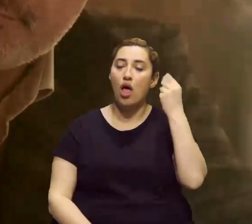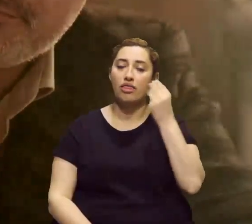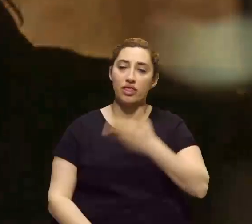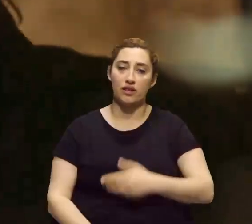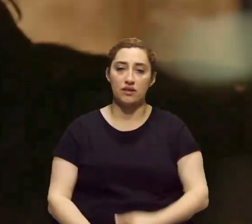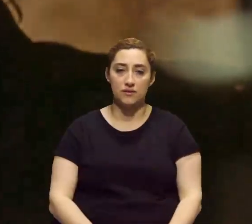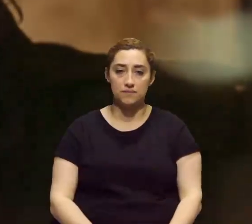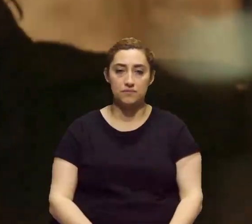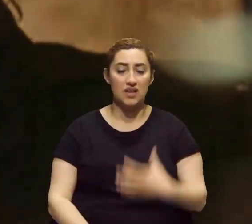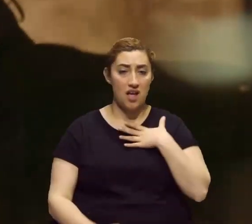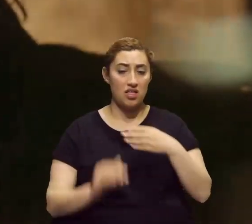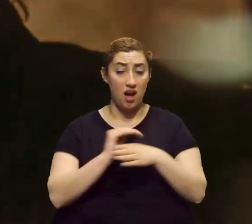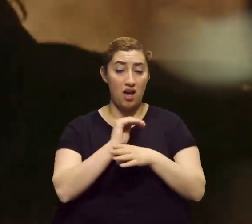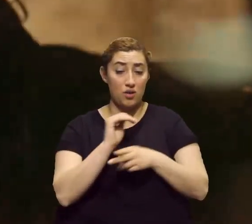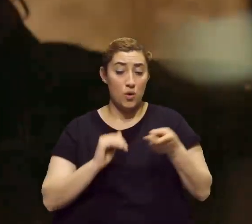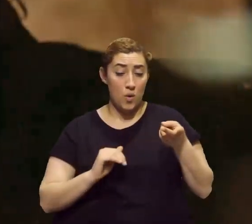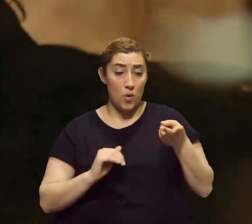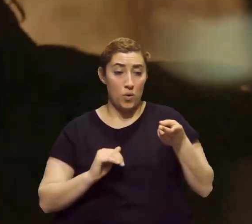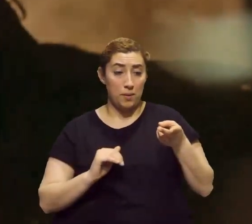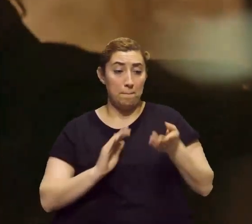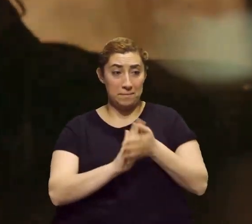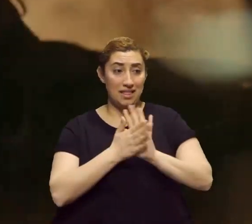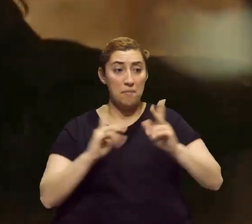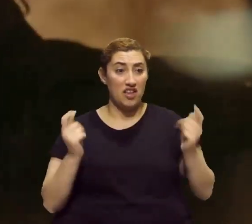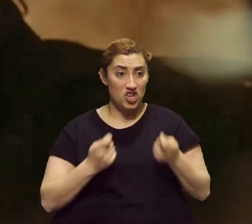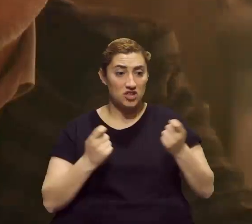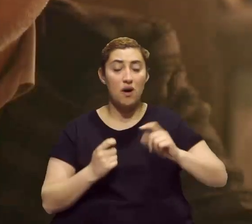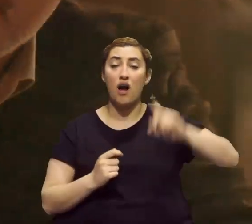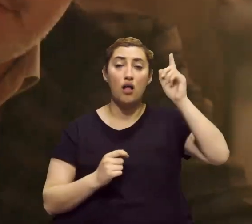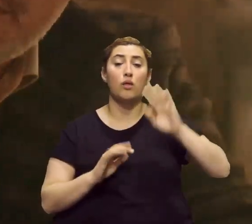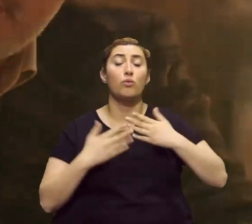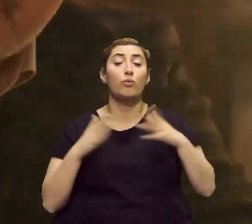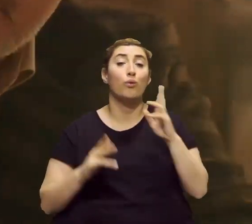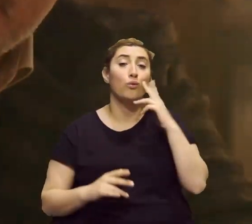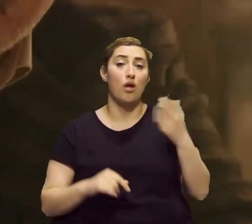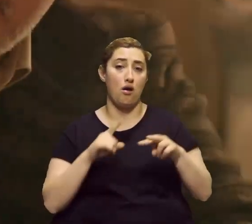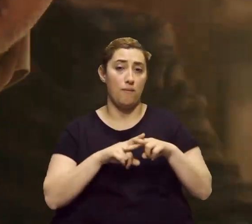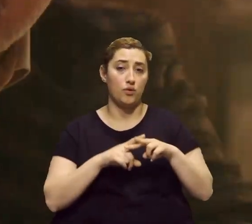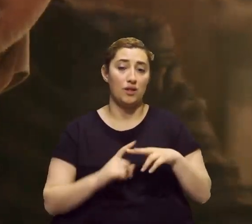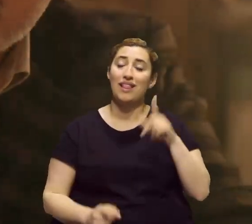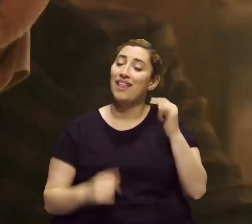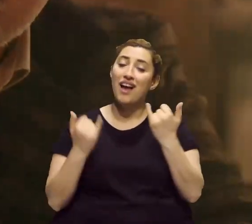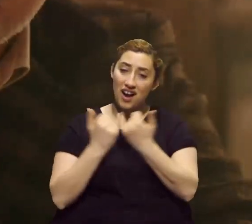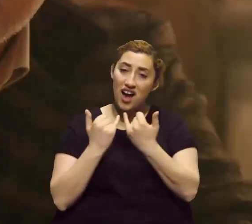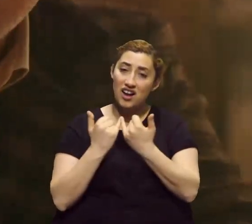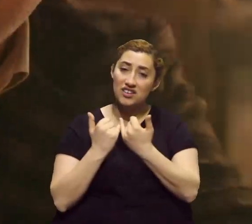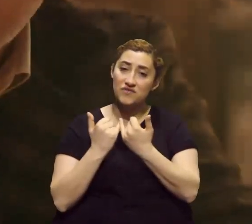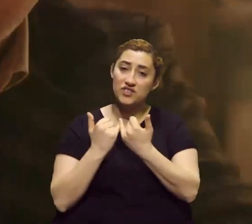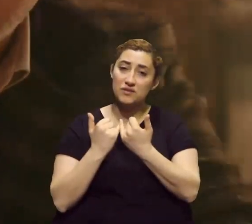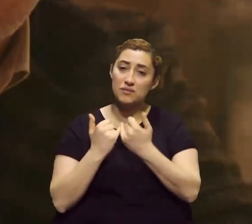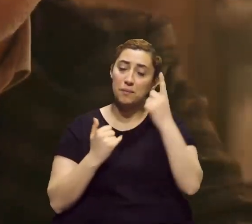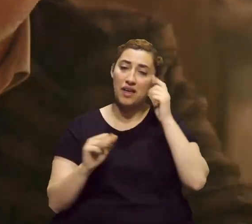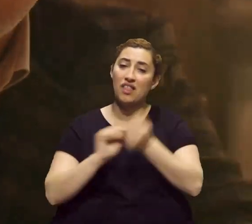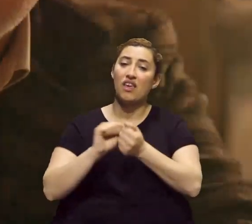anladı. Kendi hayatına son vermeye çalışmak Allah katında büyük günah be Abdullah. Leyla kardeşimizin